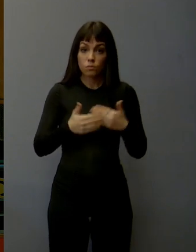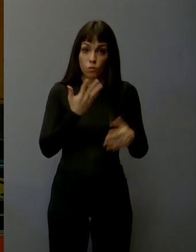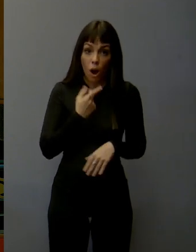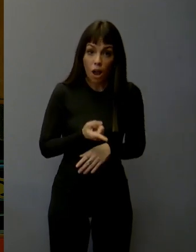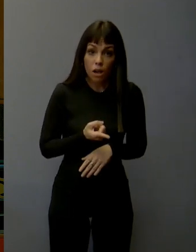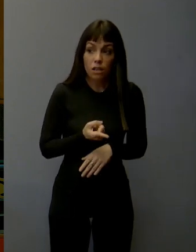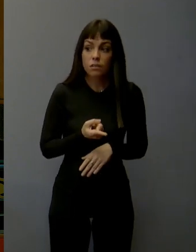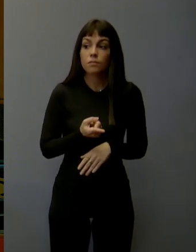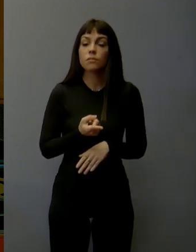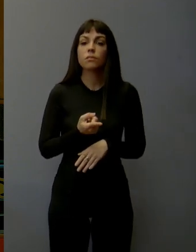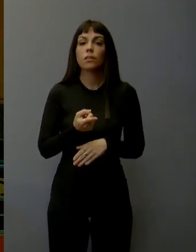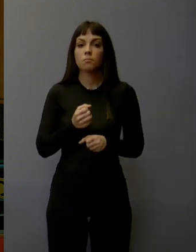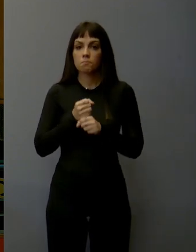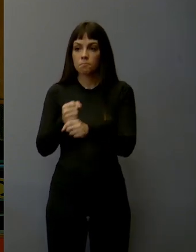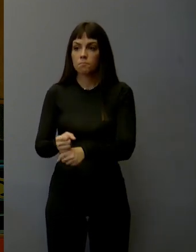prego